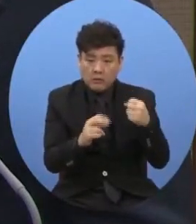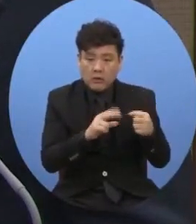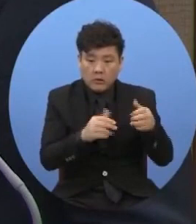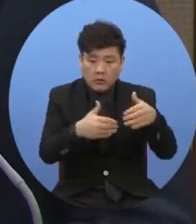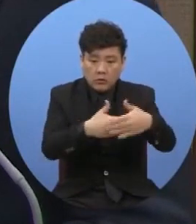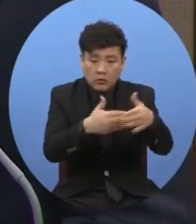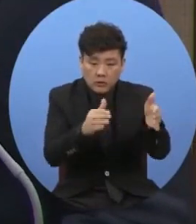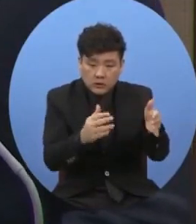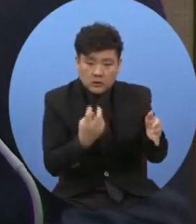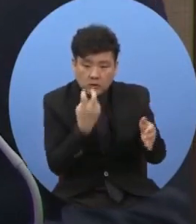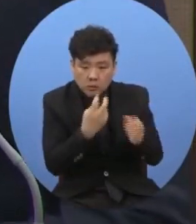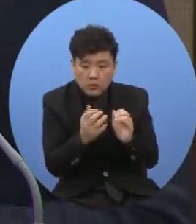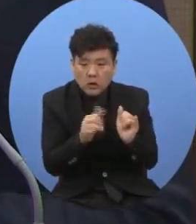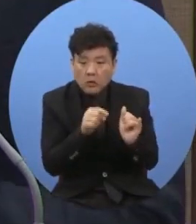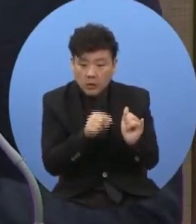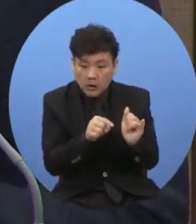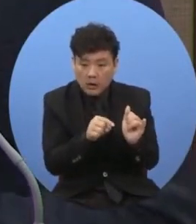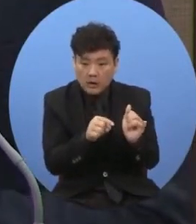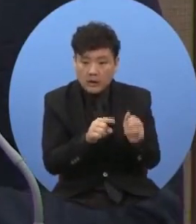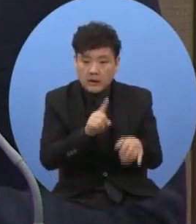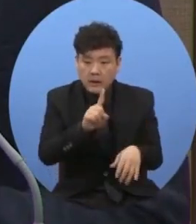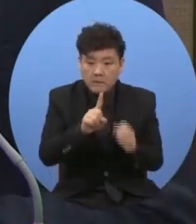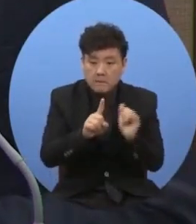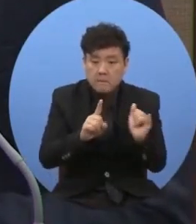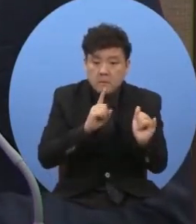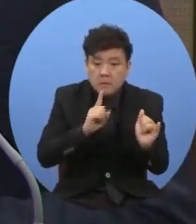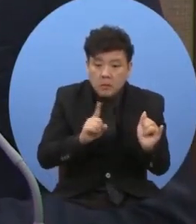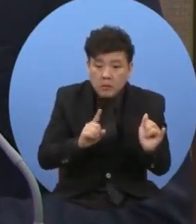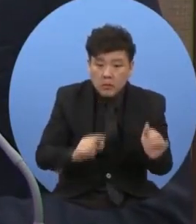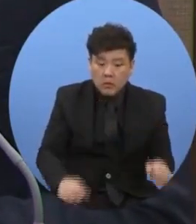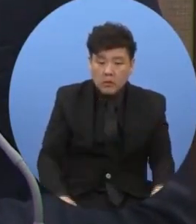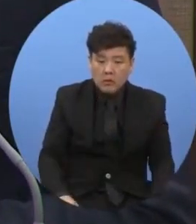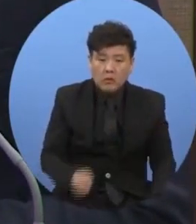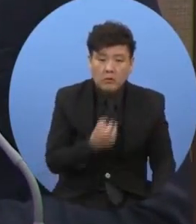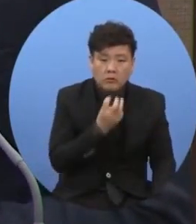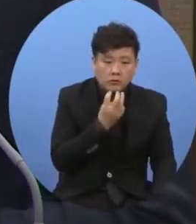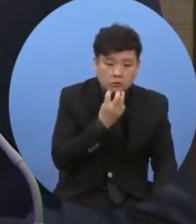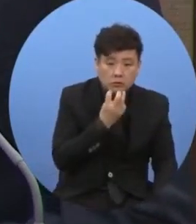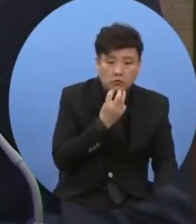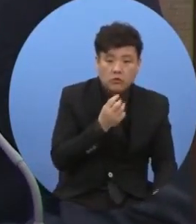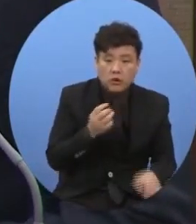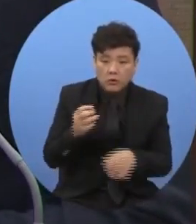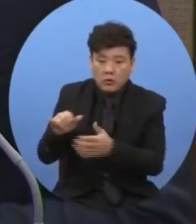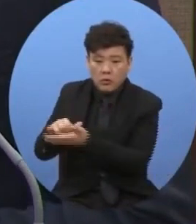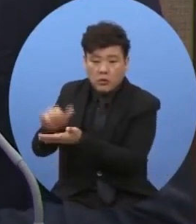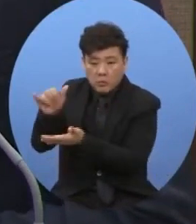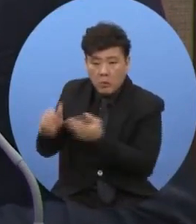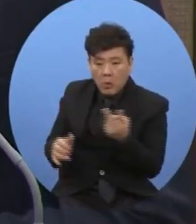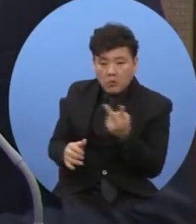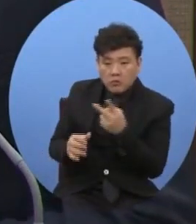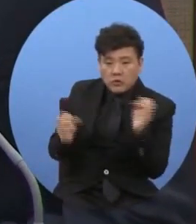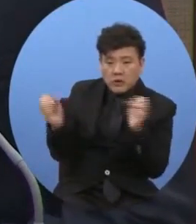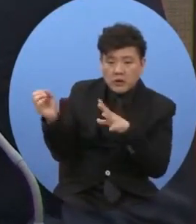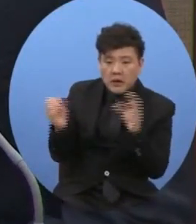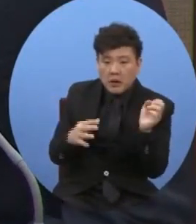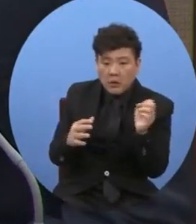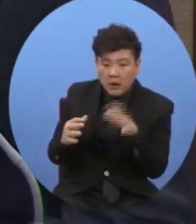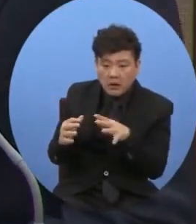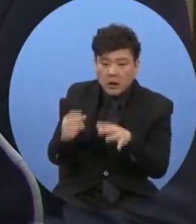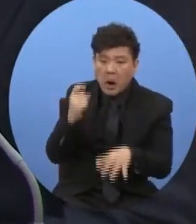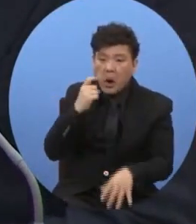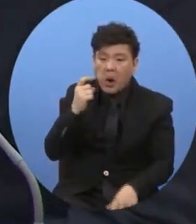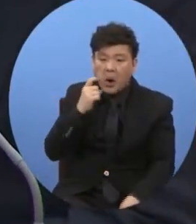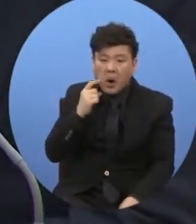기간 검토했다는 말도 서울시와 긴밀히 논의했다는 말도 다 거짓말이다 라고 논란이 커졌고 결국 그분은 이제 면직되기도